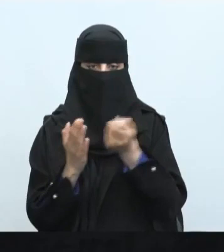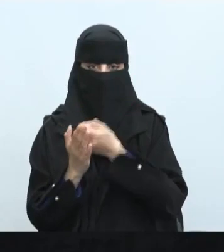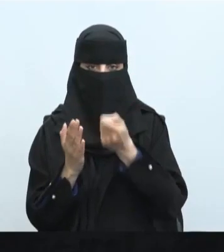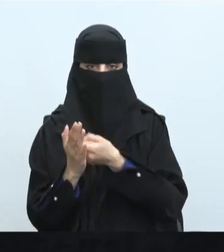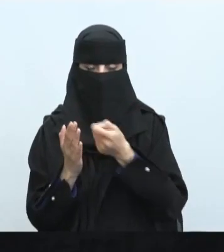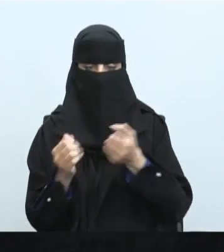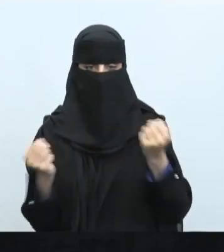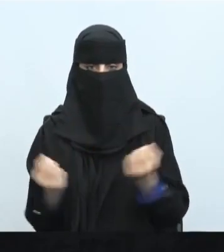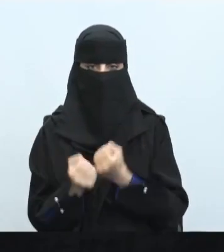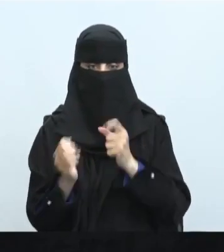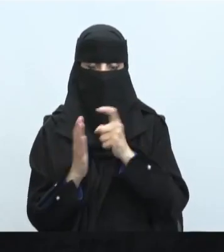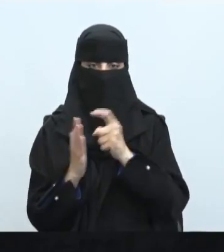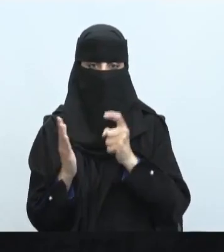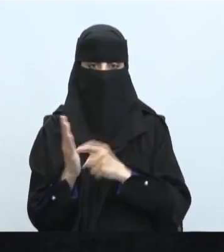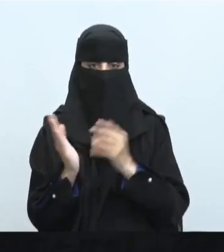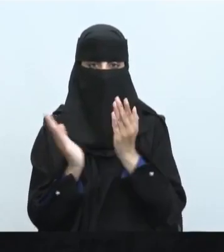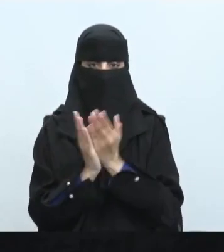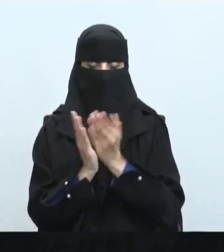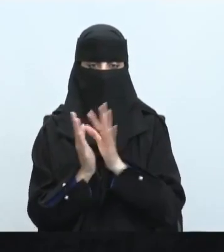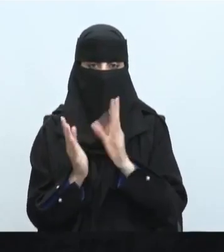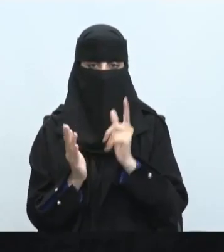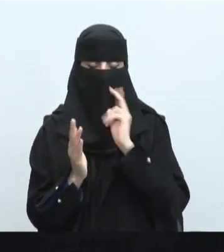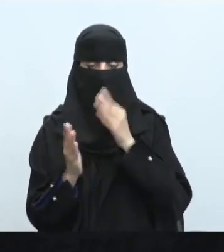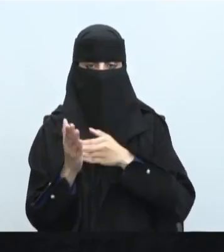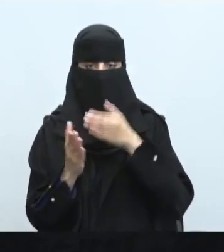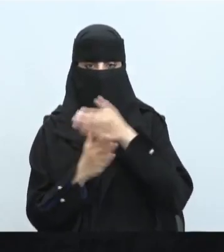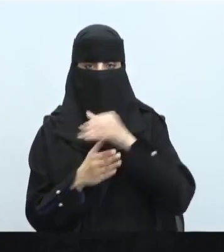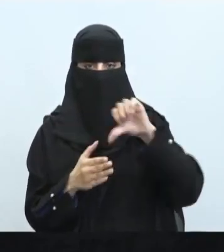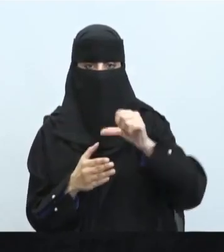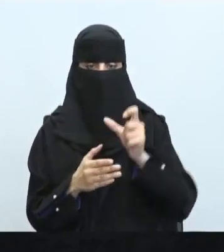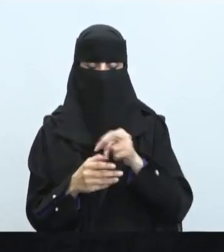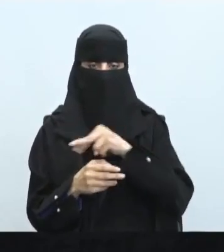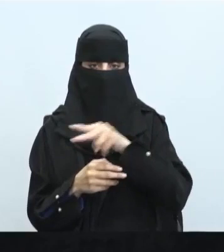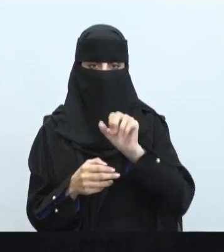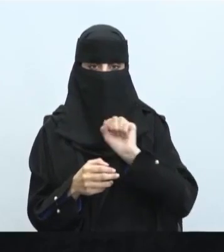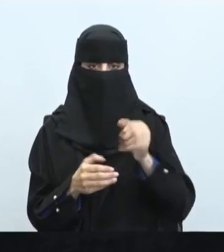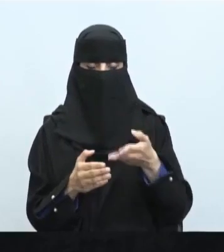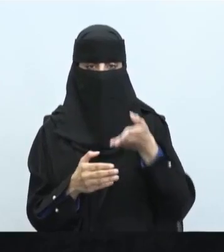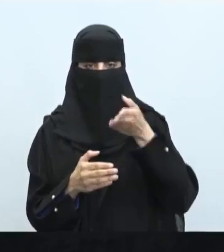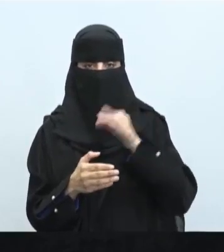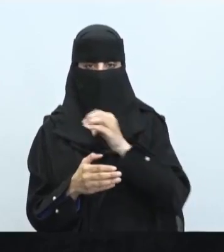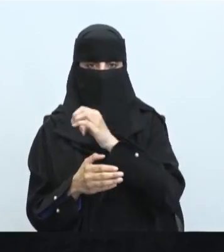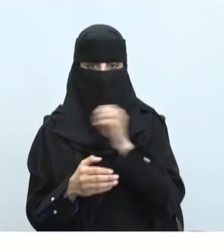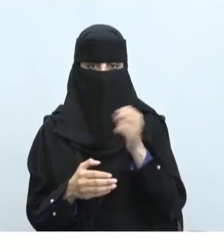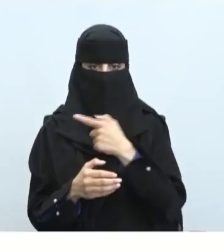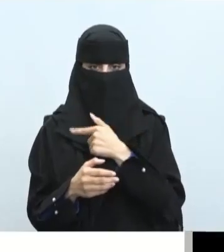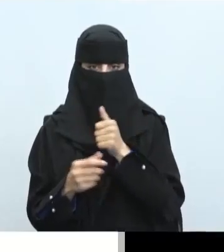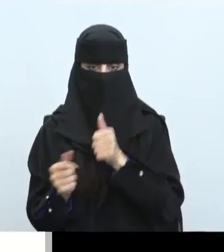بتطبيق قاعده درس دخول ان واخواتها على الجمله الاسميه